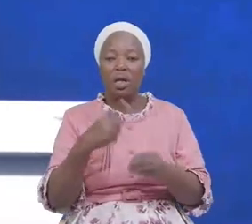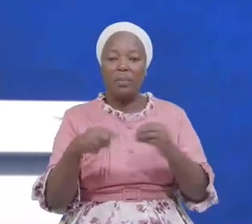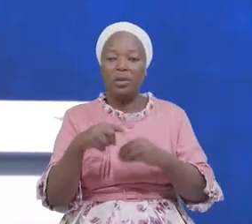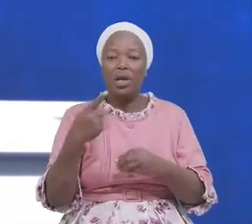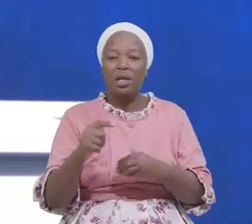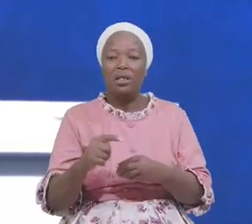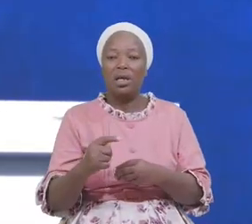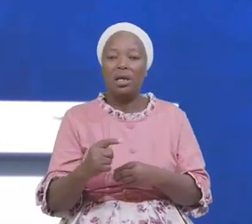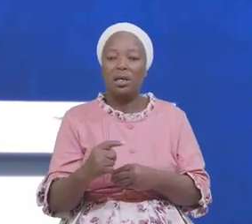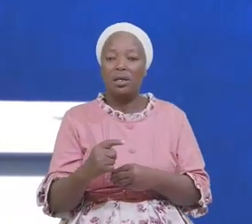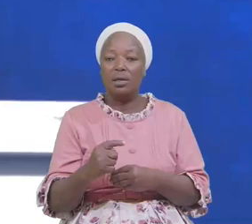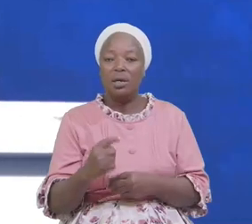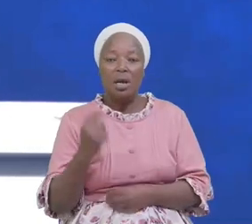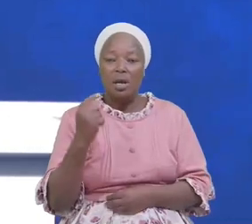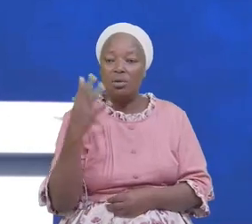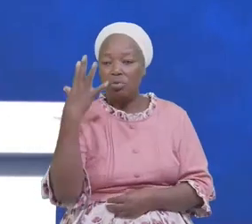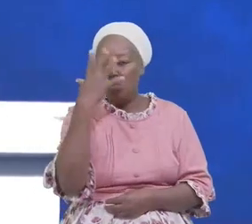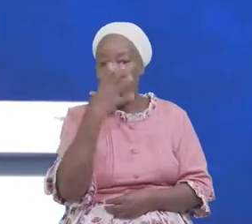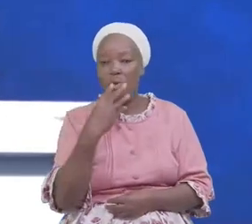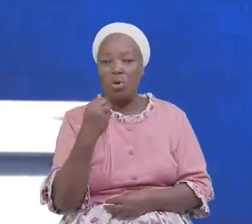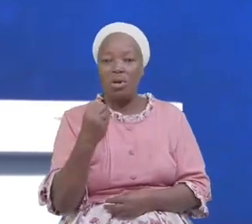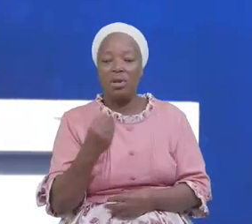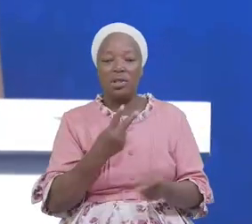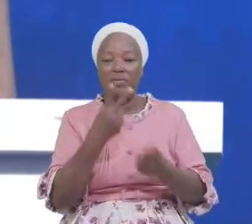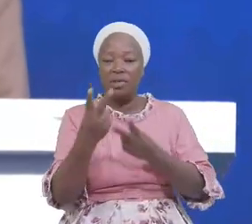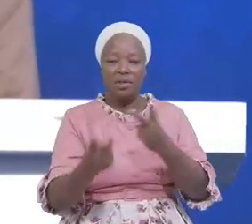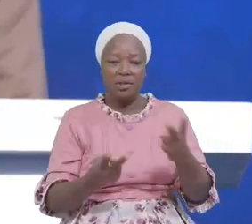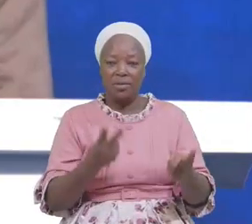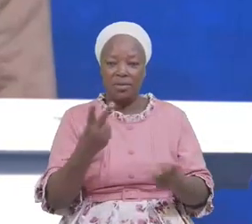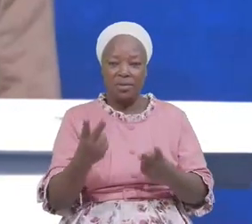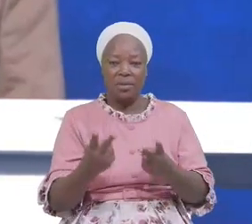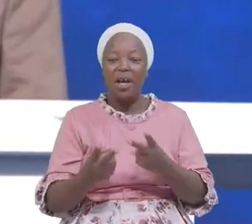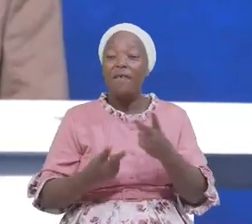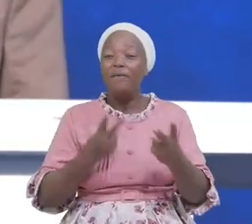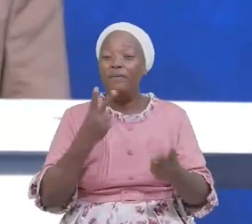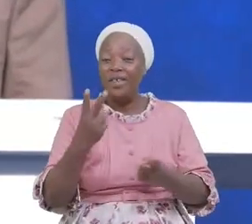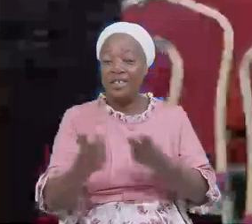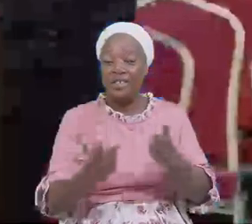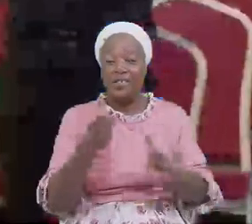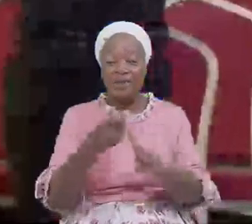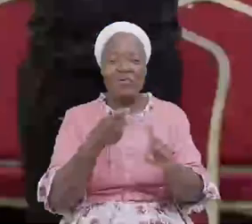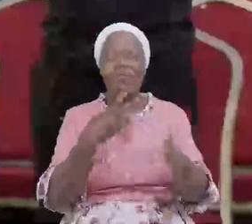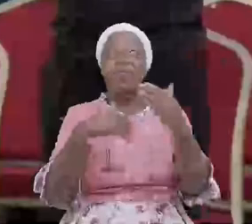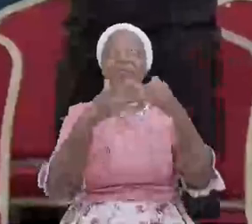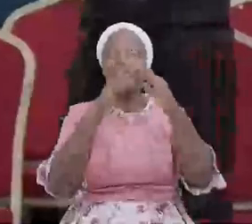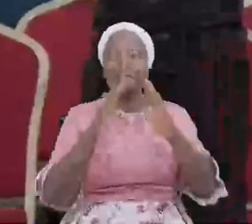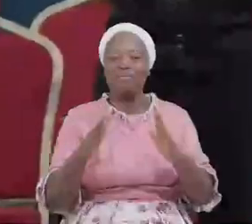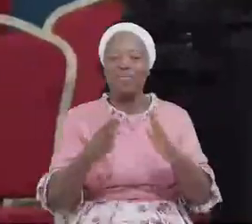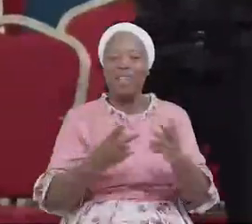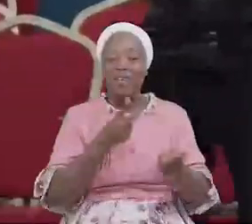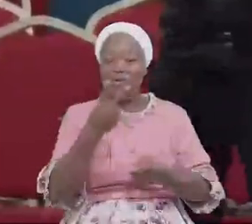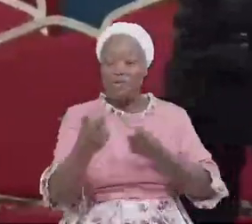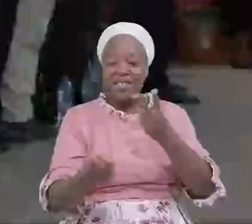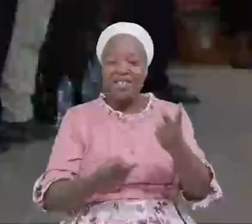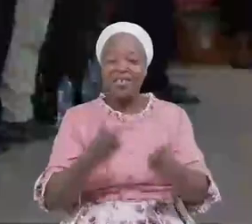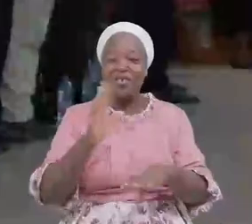Nous sommes donc venus parler, discuter de la visitation glorieuse. La visitation venant du ciel. La